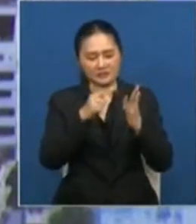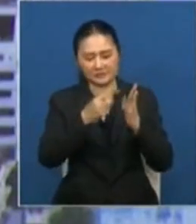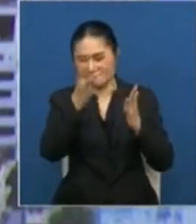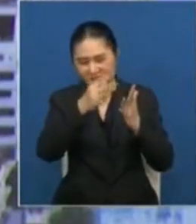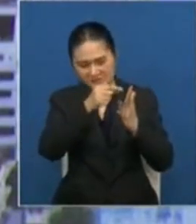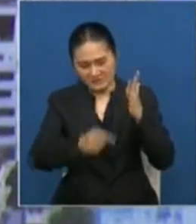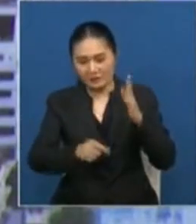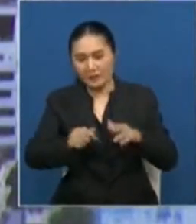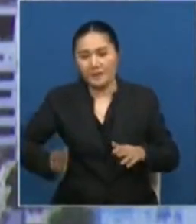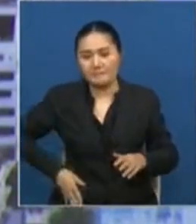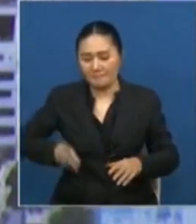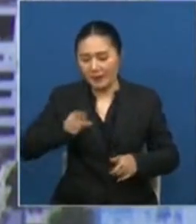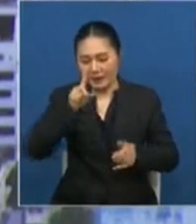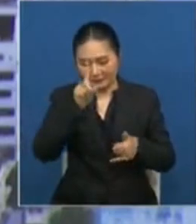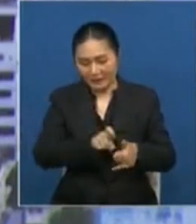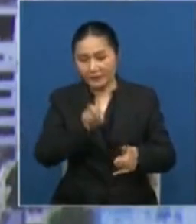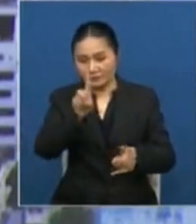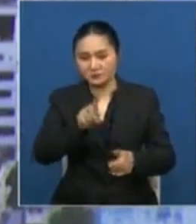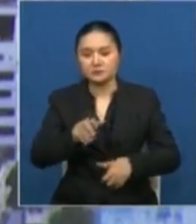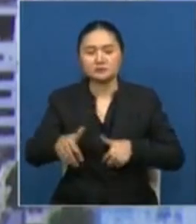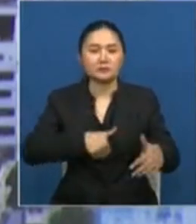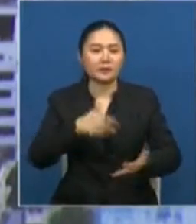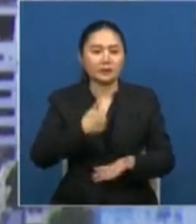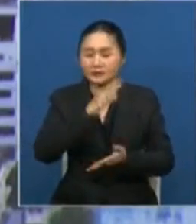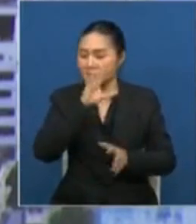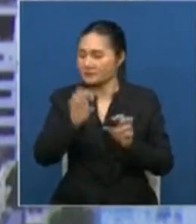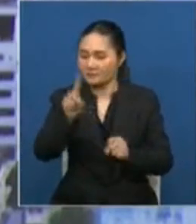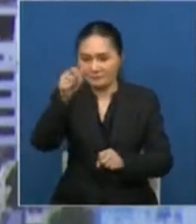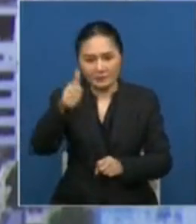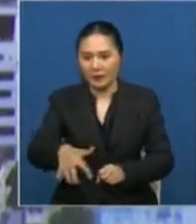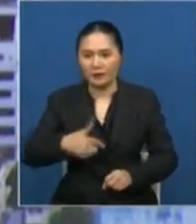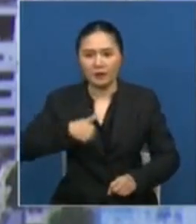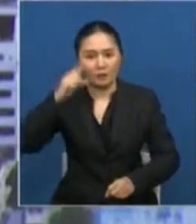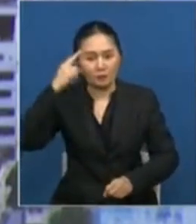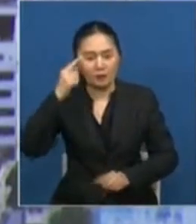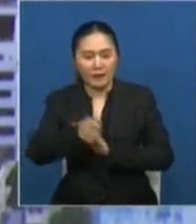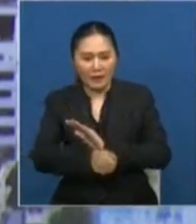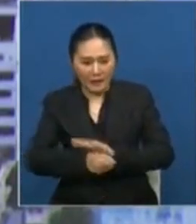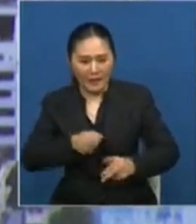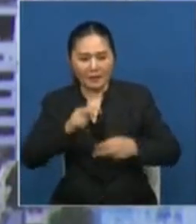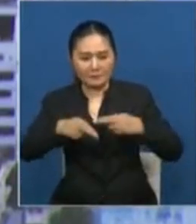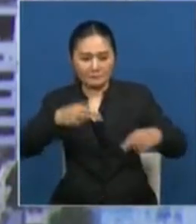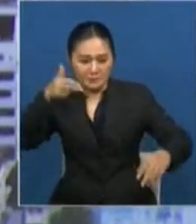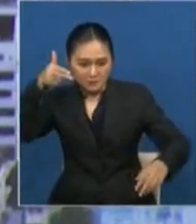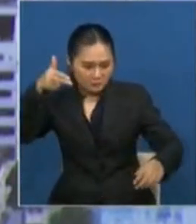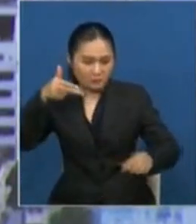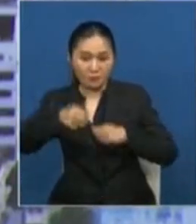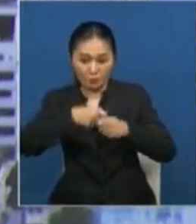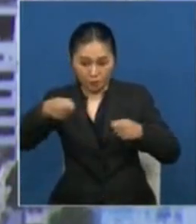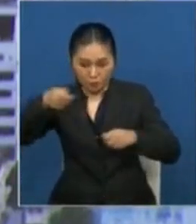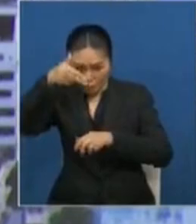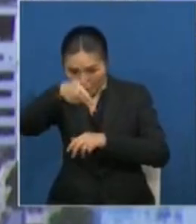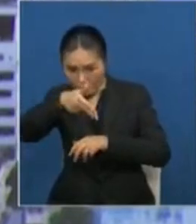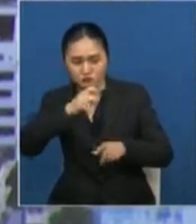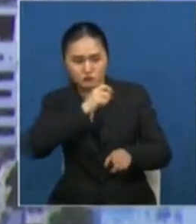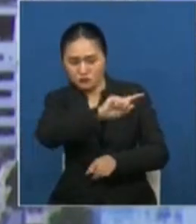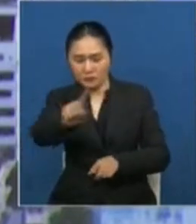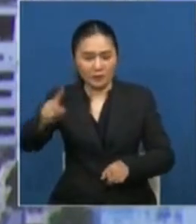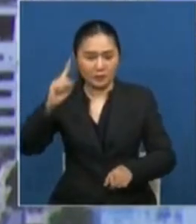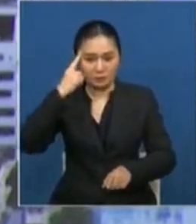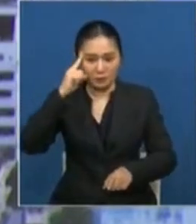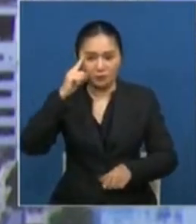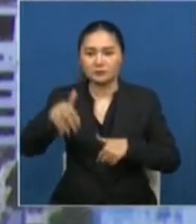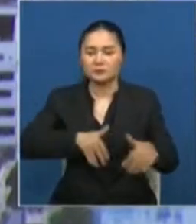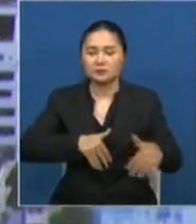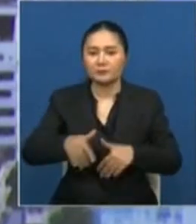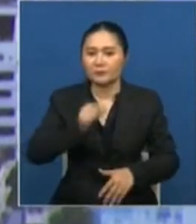าดหมาตายไปอีกตัวนึงชาวบ้านบอกว่าถ้าจับไม่ได้จะไม่รู้เลยว่าเขาแอบไปผูกปืนลักษณะนี้อยู่ที่ไหนอีกบ้างแล้วชาวบ้าน